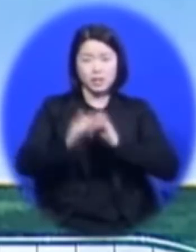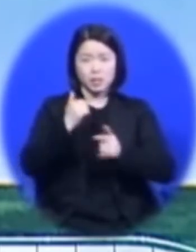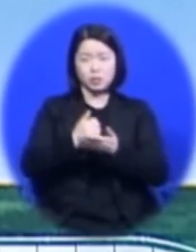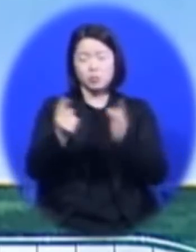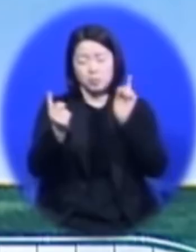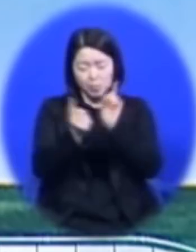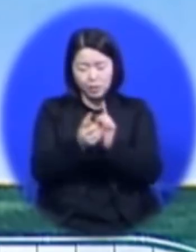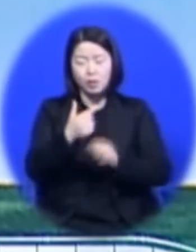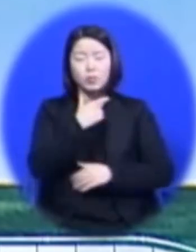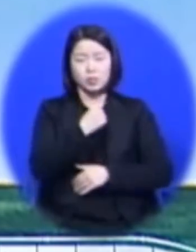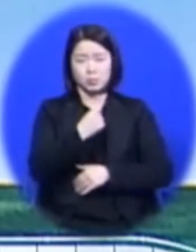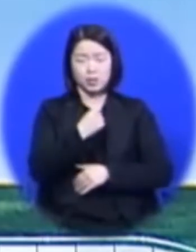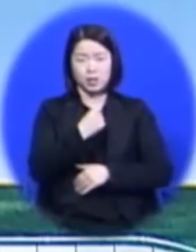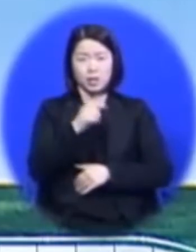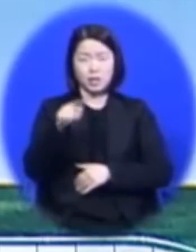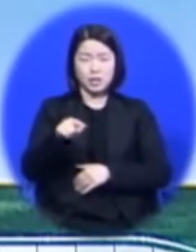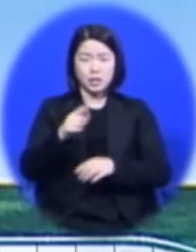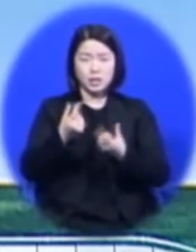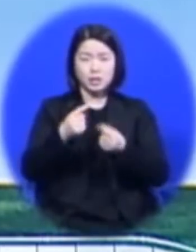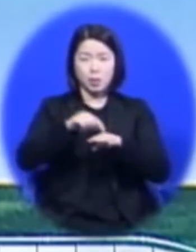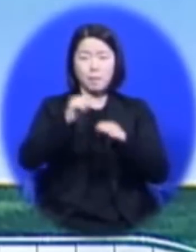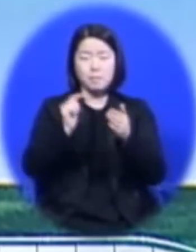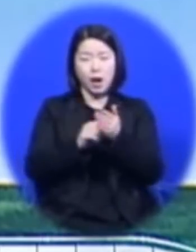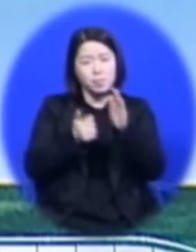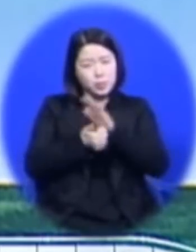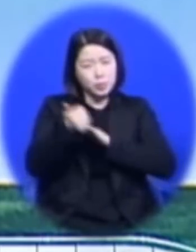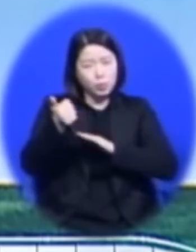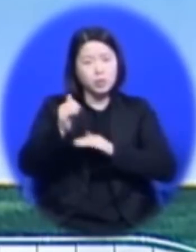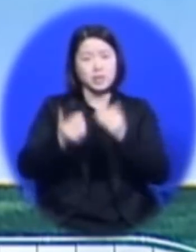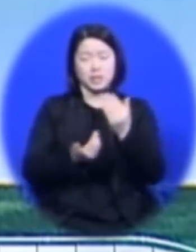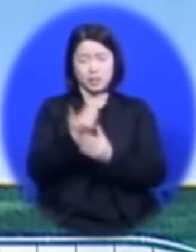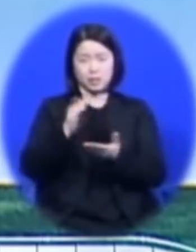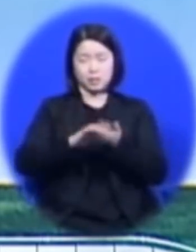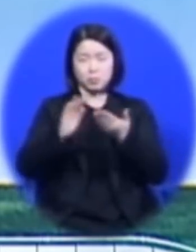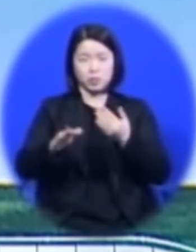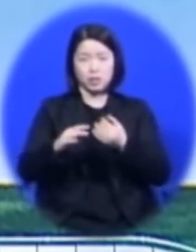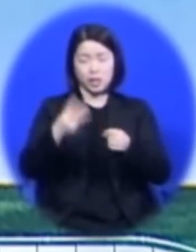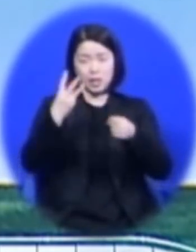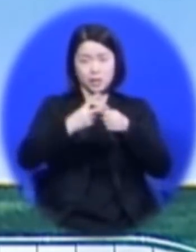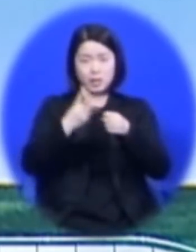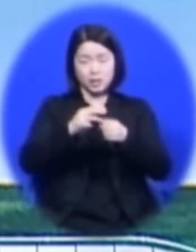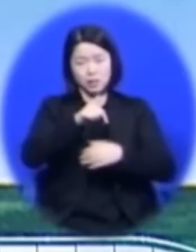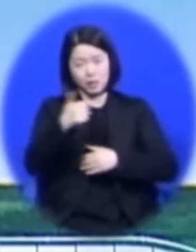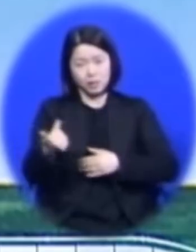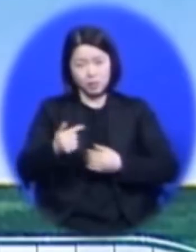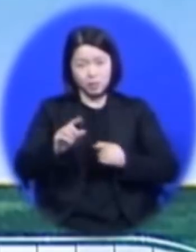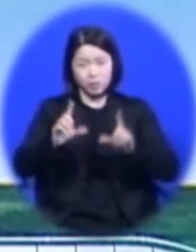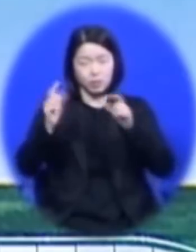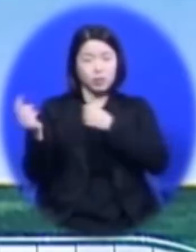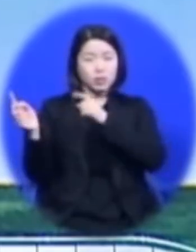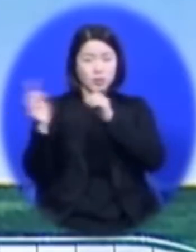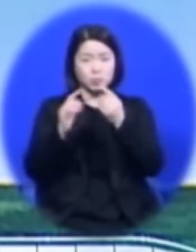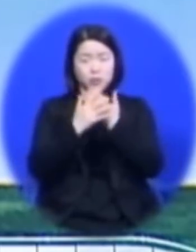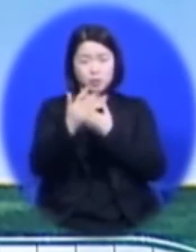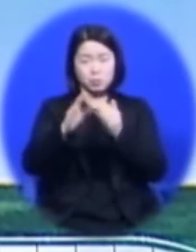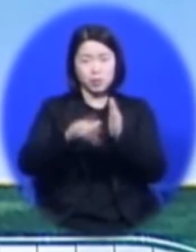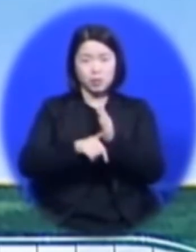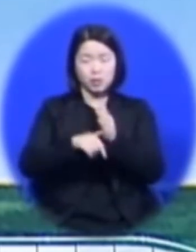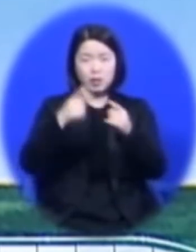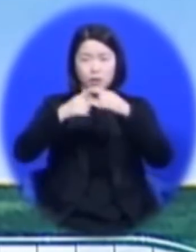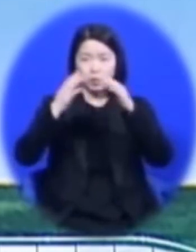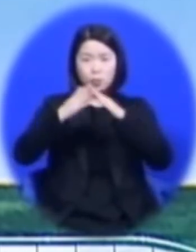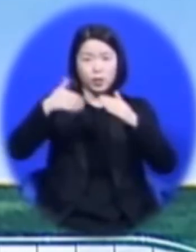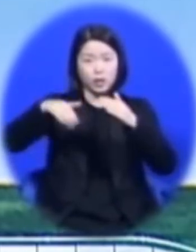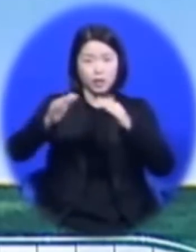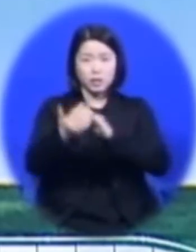만나고 싶 이런 마음의 소원이 생겼습니다 세째날 전력 집회 집회가 있는 교회를 향하여